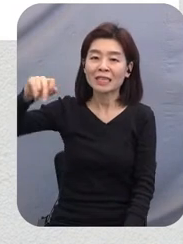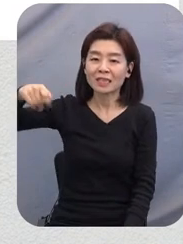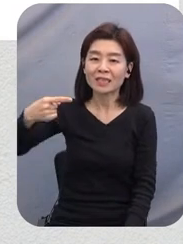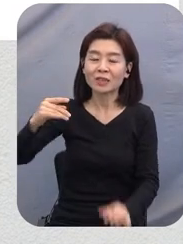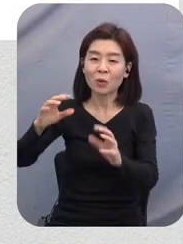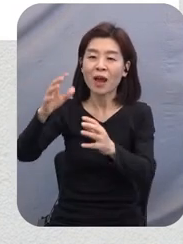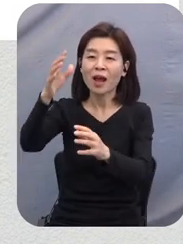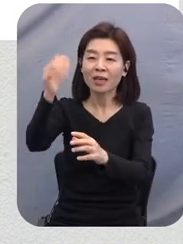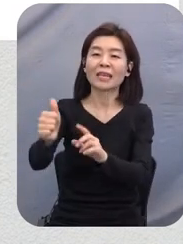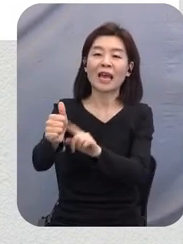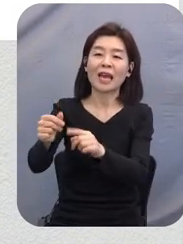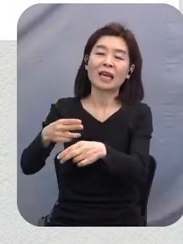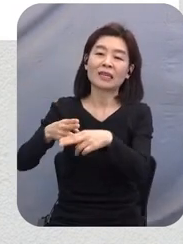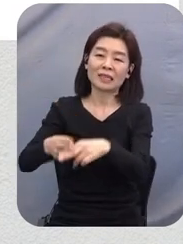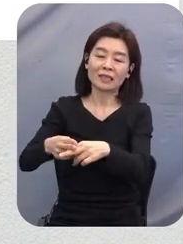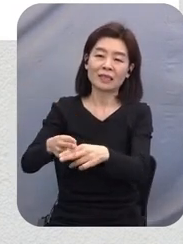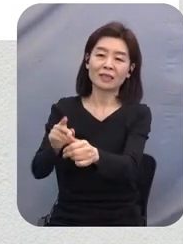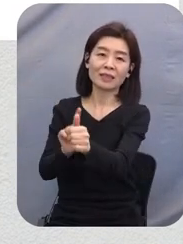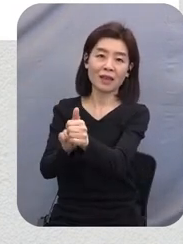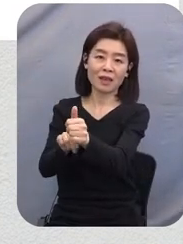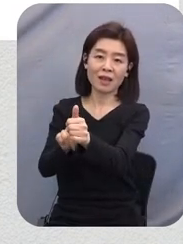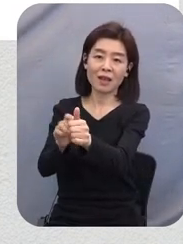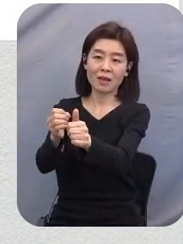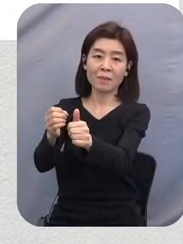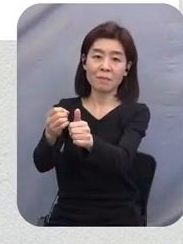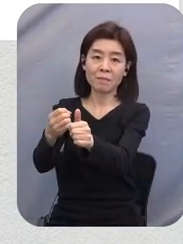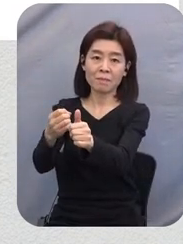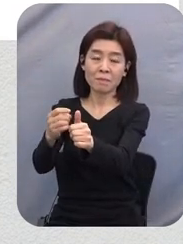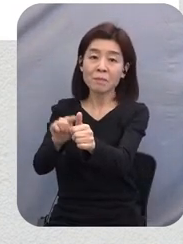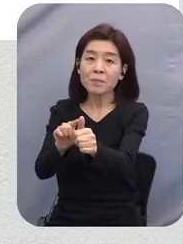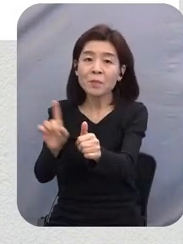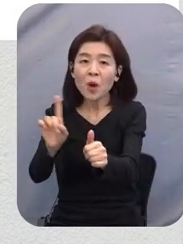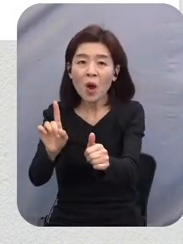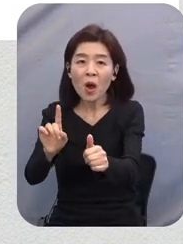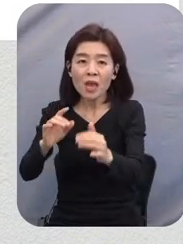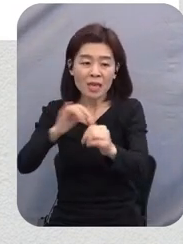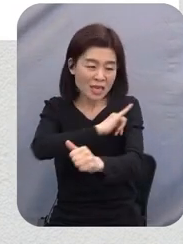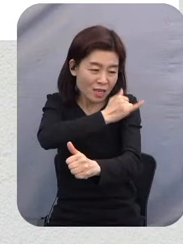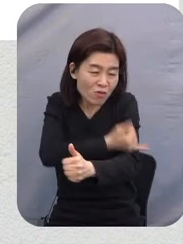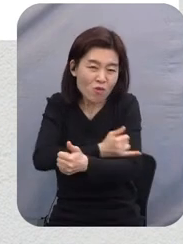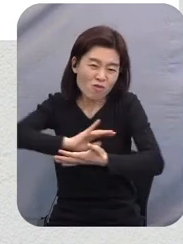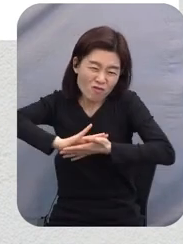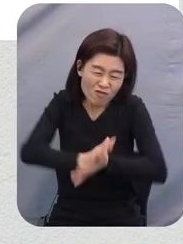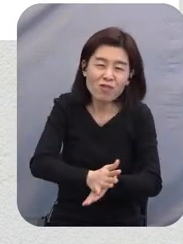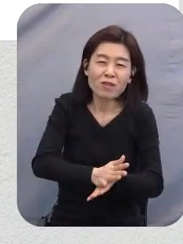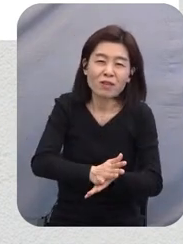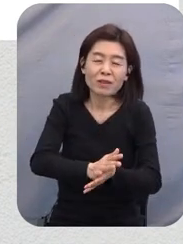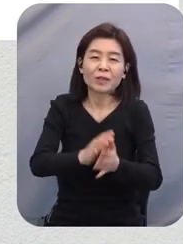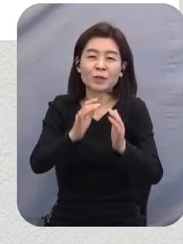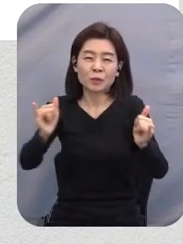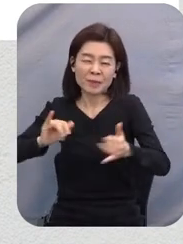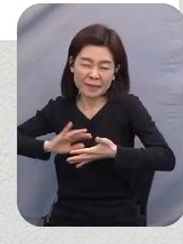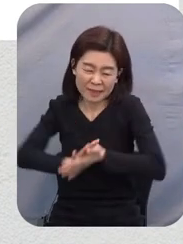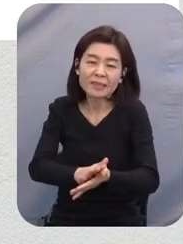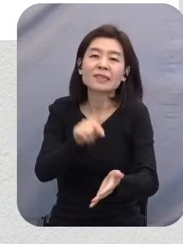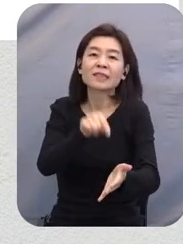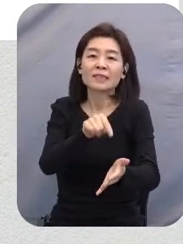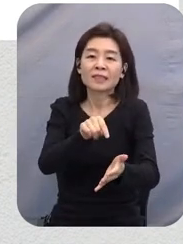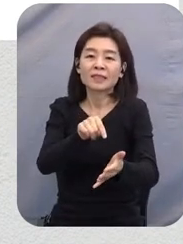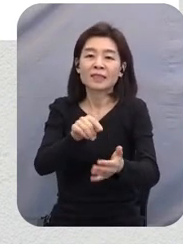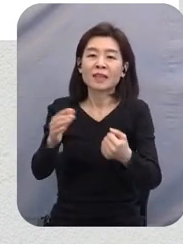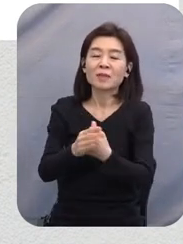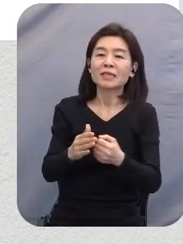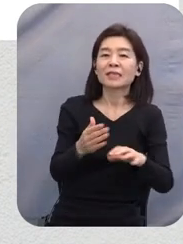사람이 정말 인권을 유린하고 국민들 짓밟는, 그래서 사람들이